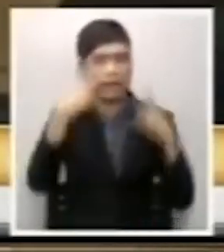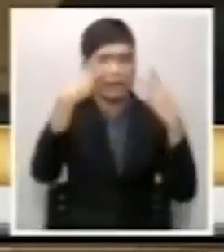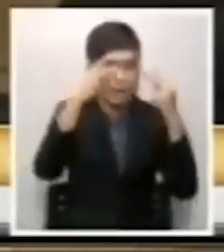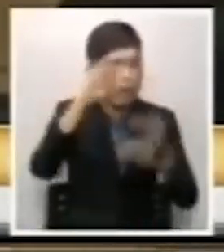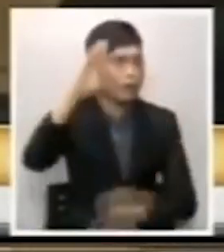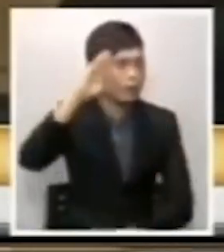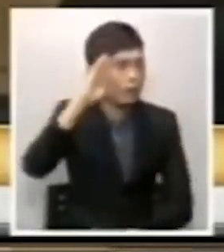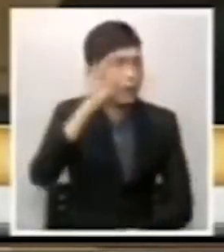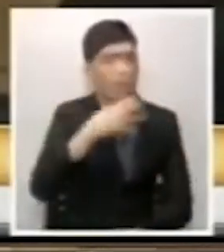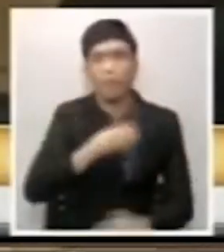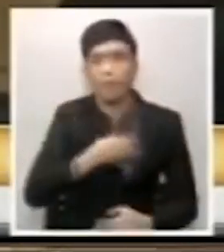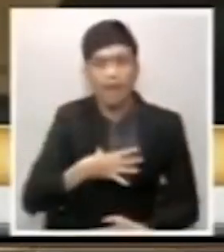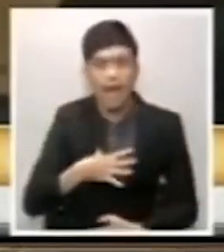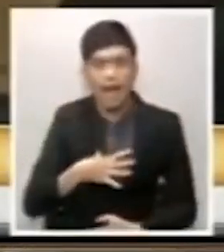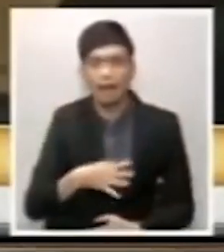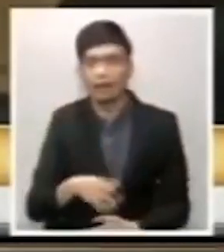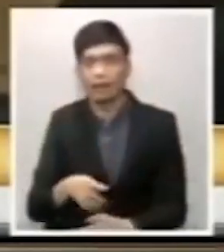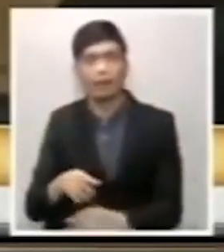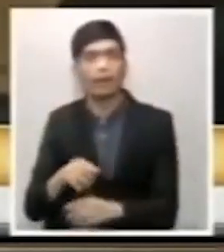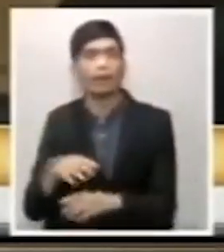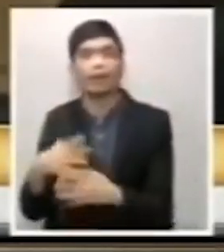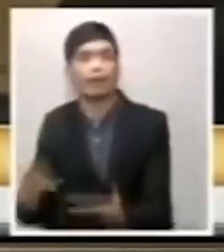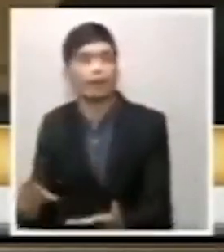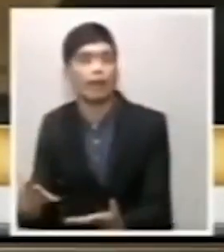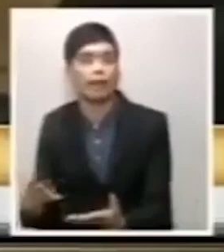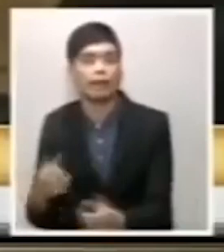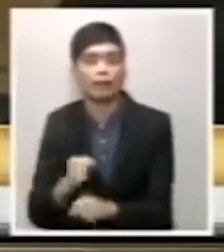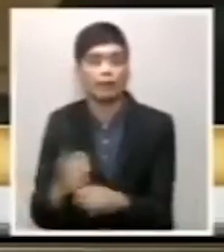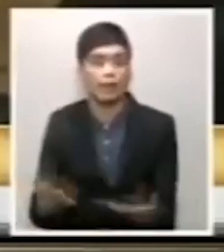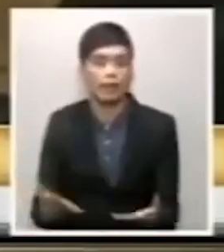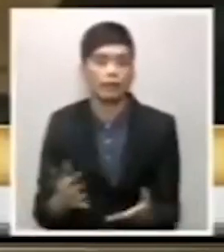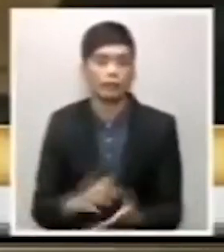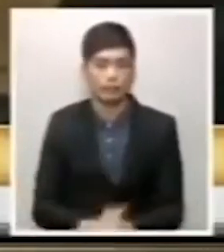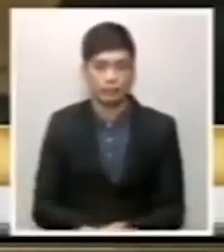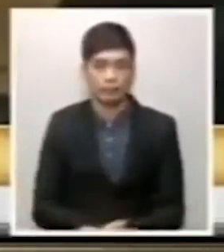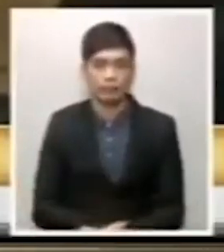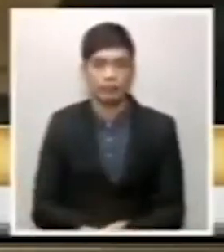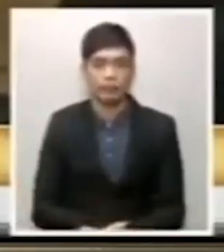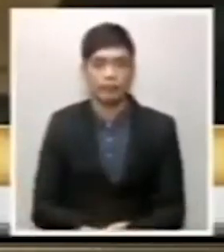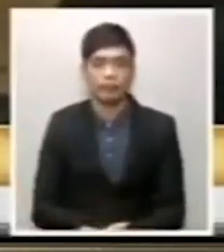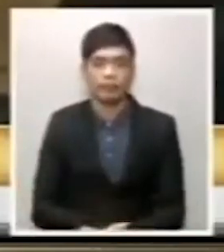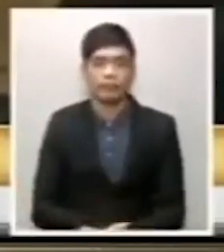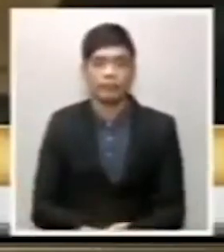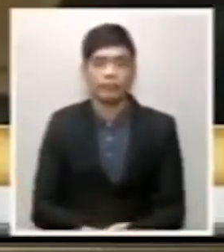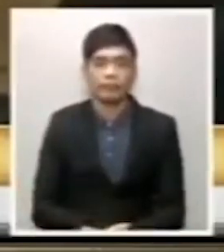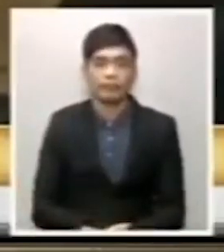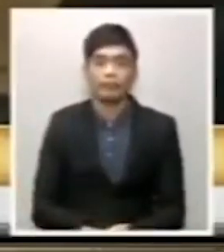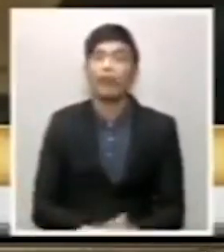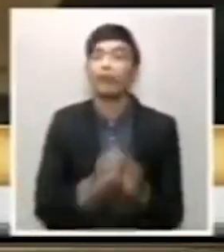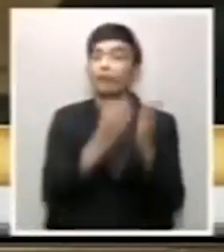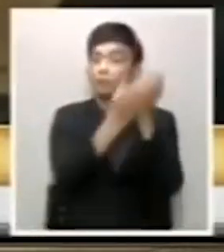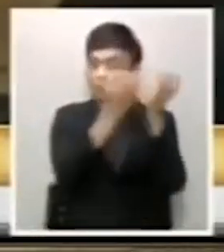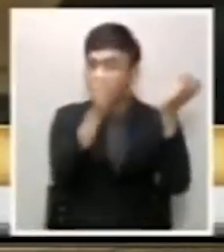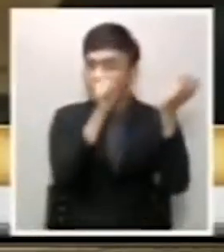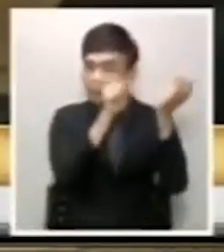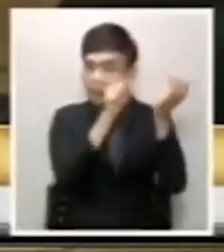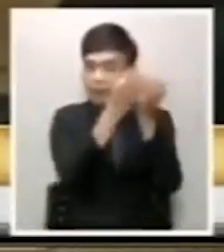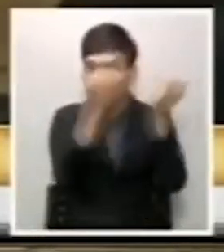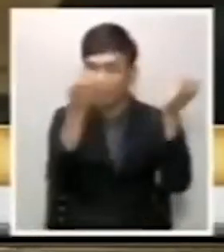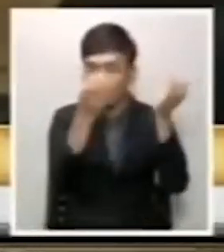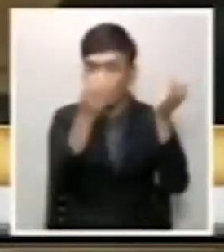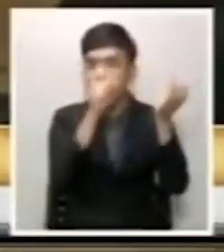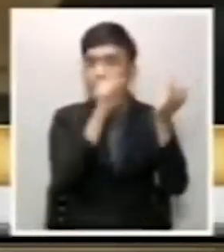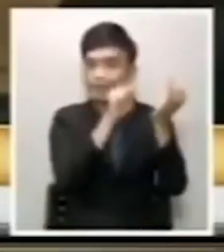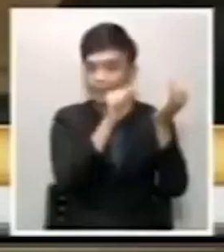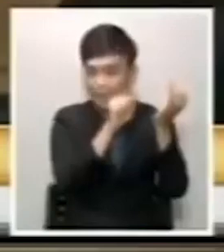รีมันถูกบิดผันและทำลายลงรัฐธรรมนูญฉบับนี้เป็นรัฐธรรม